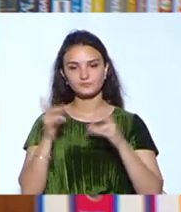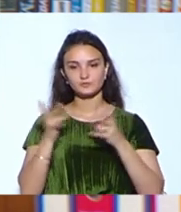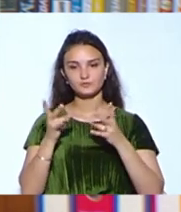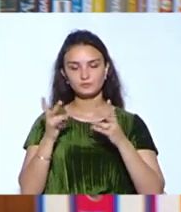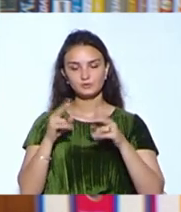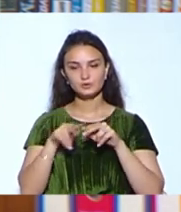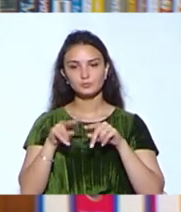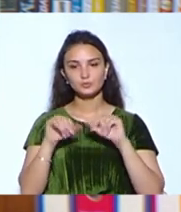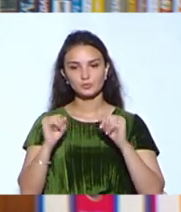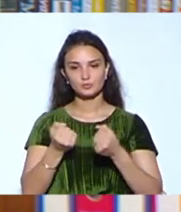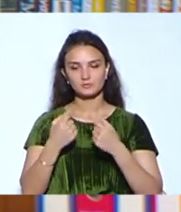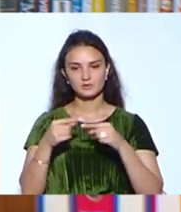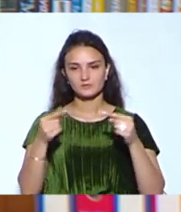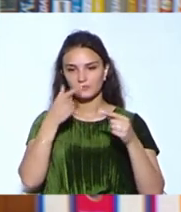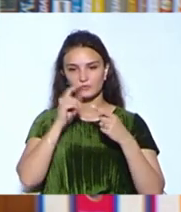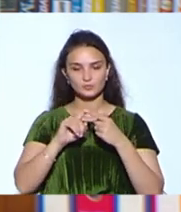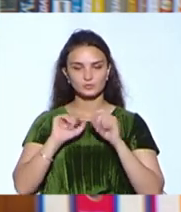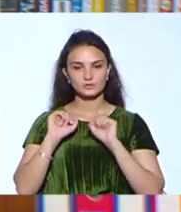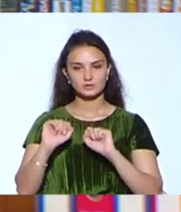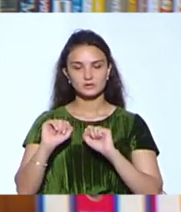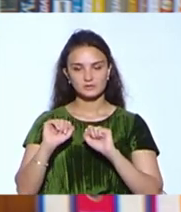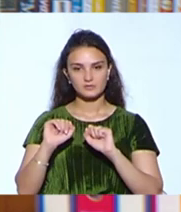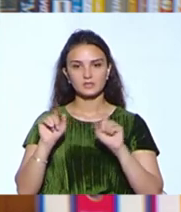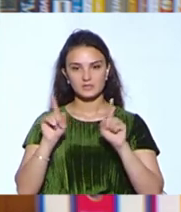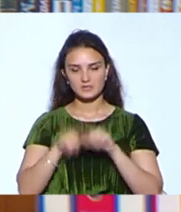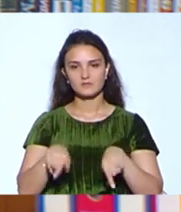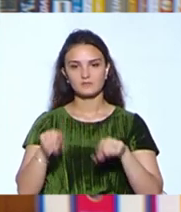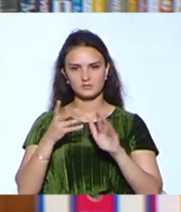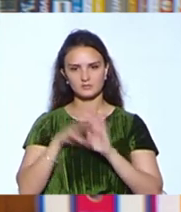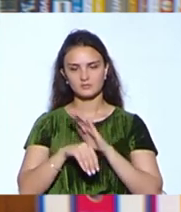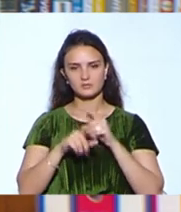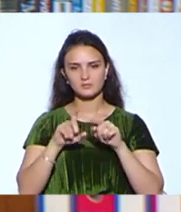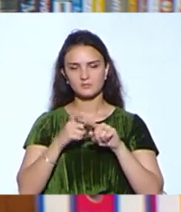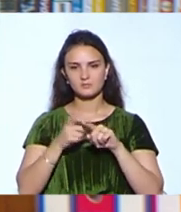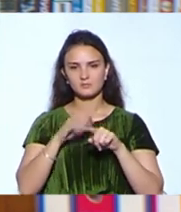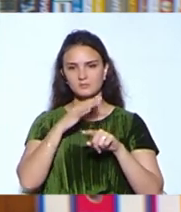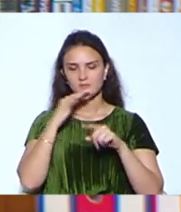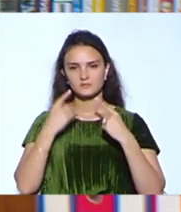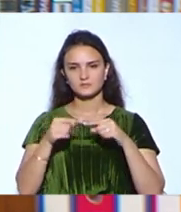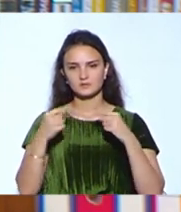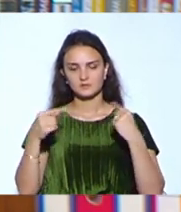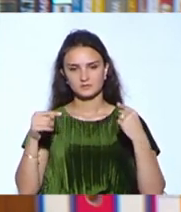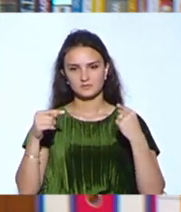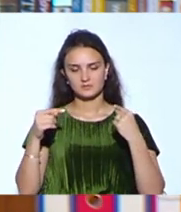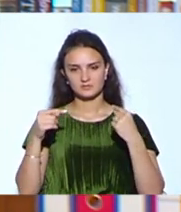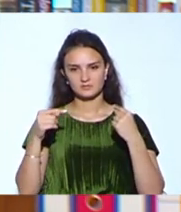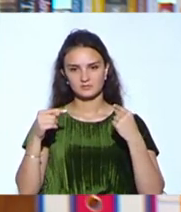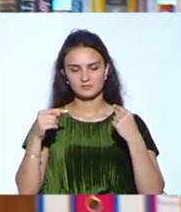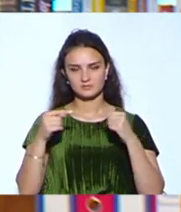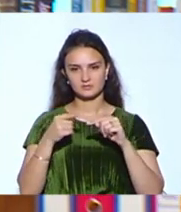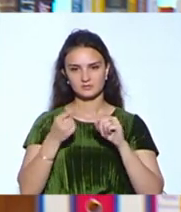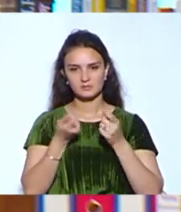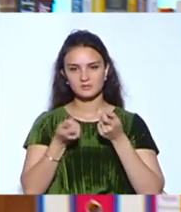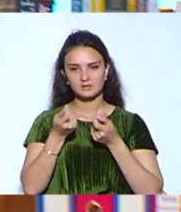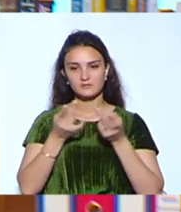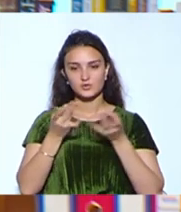გჭირდება შემოდგომაზე სხვადასხვა ვირუსებისაგან თავდასაცავად, აგრეთვე შეიცავს ძალიან დიდი რაოდენობით სხვადასხვა მიკროელემენტს, რაც ასევე